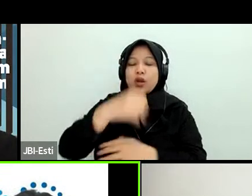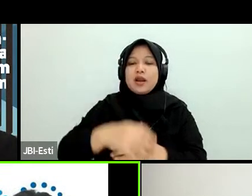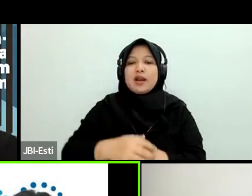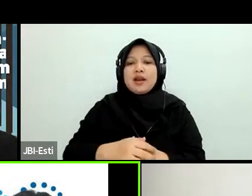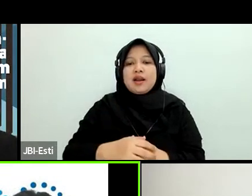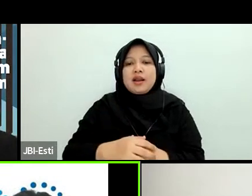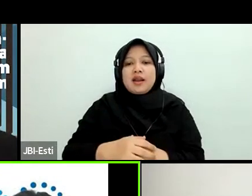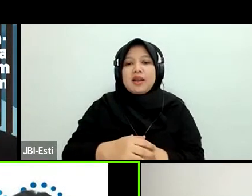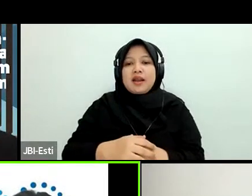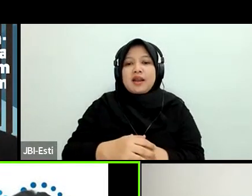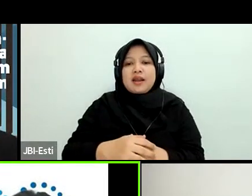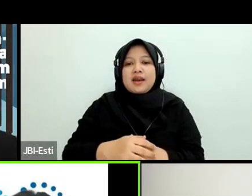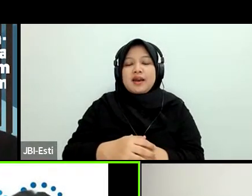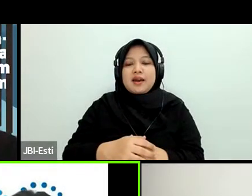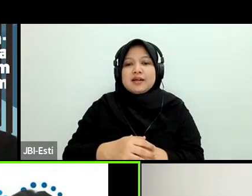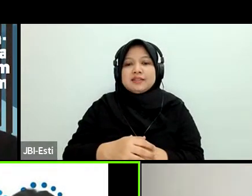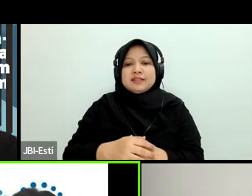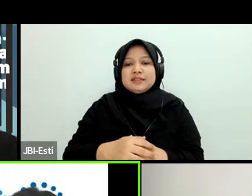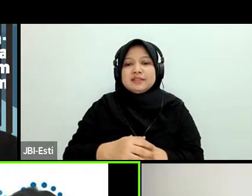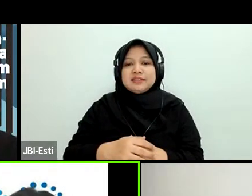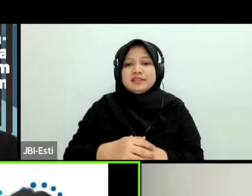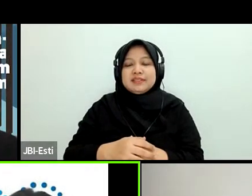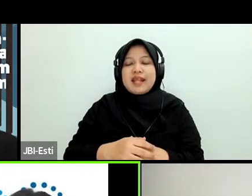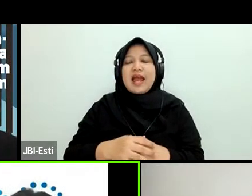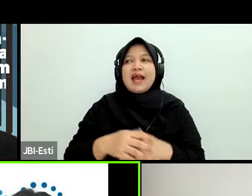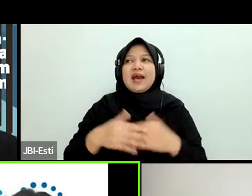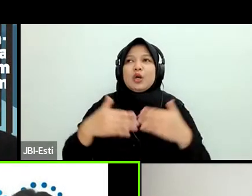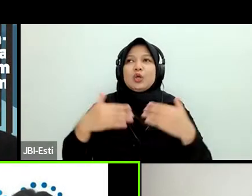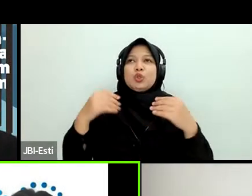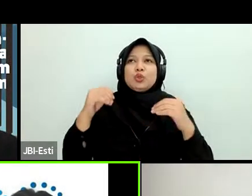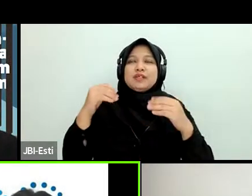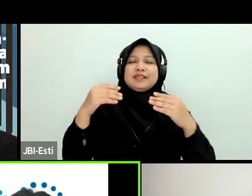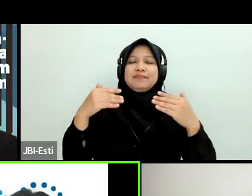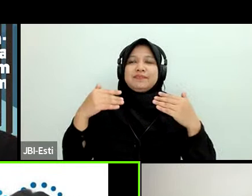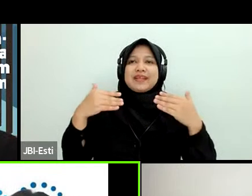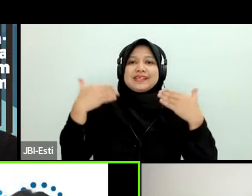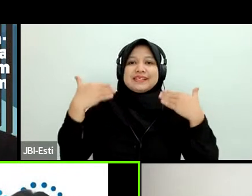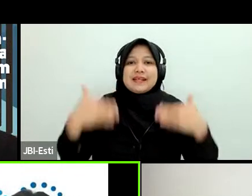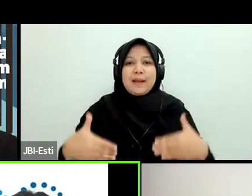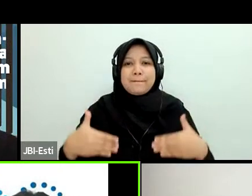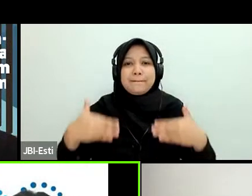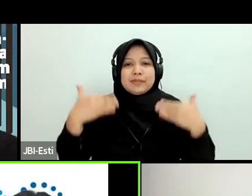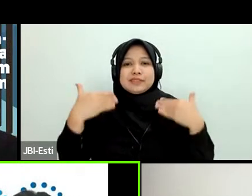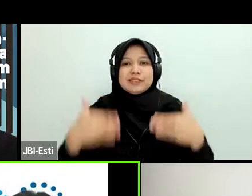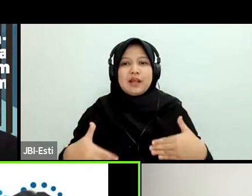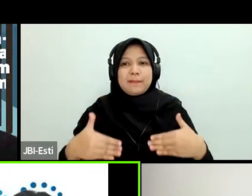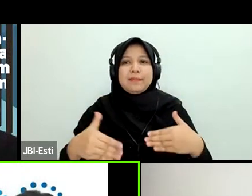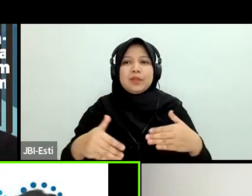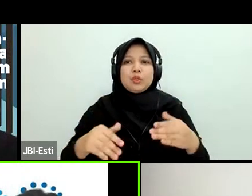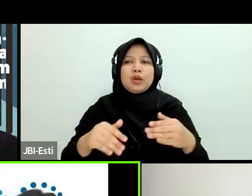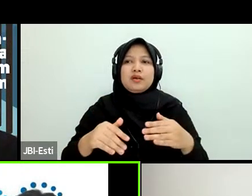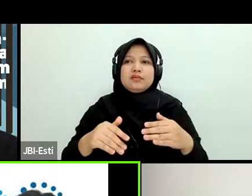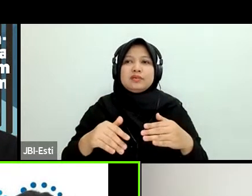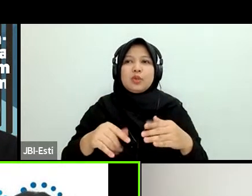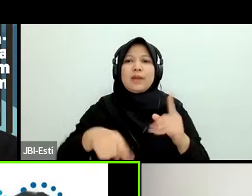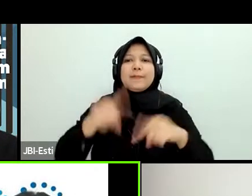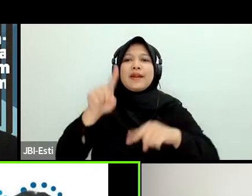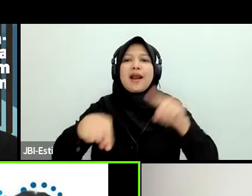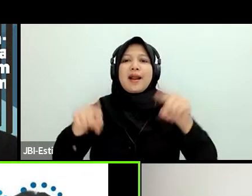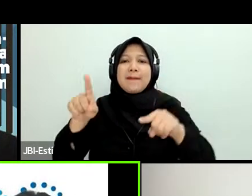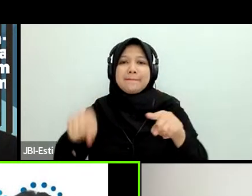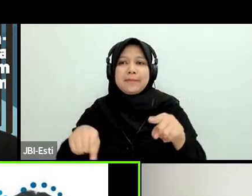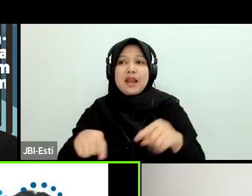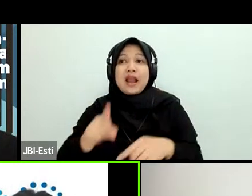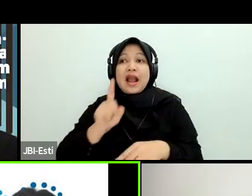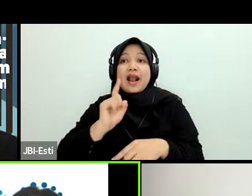itu ragam sikapnya itu sangat luas jadi kalau dia diam saja Apakah